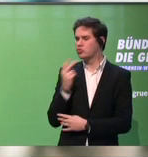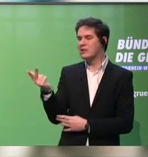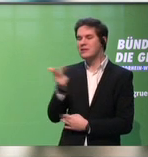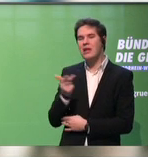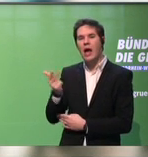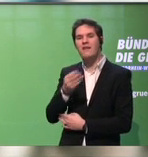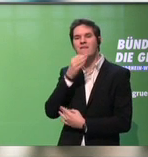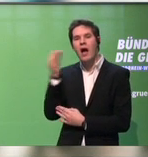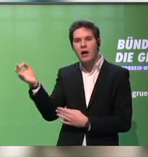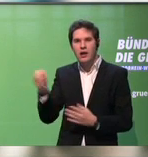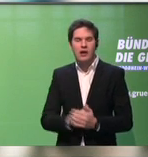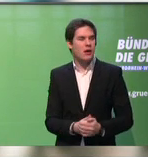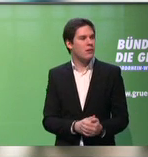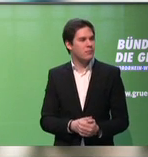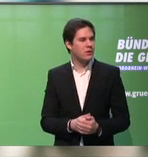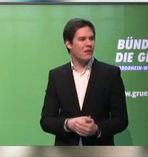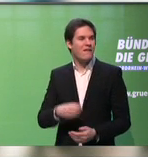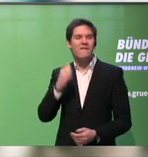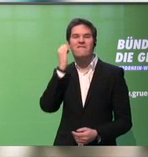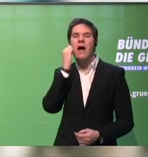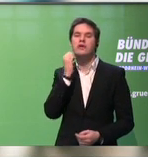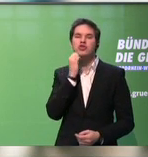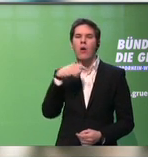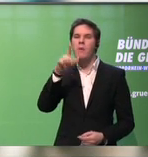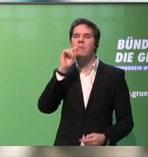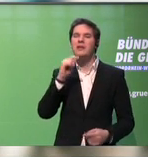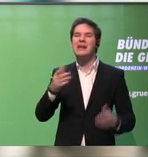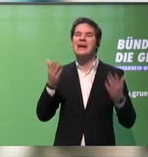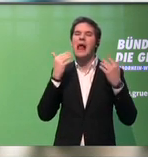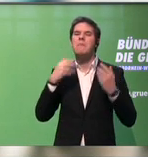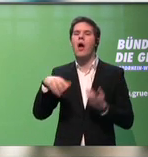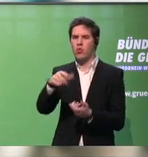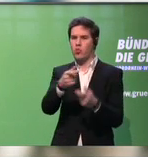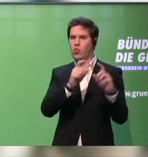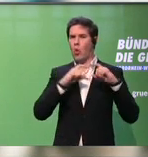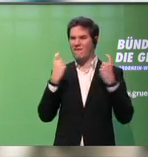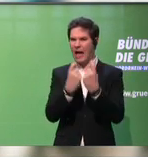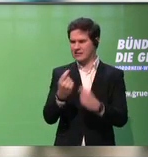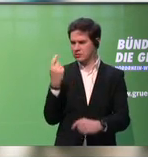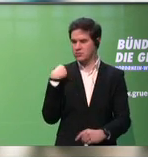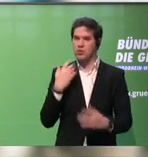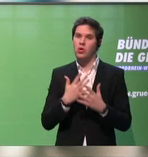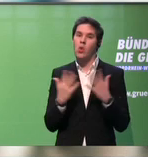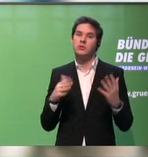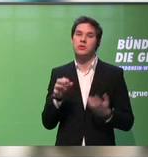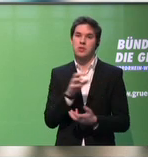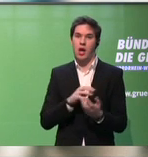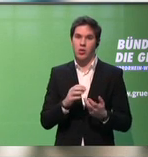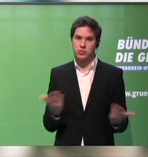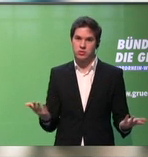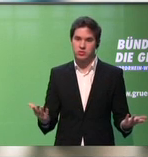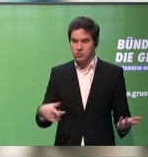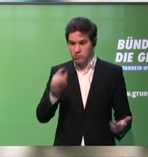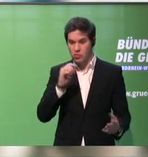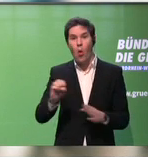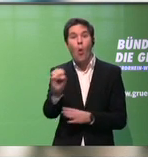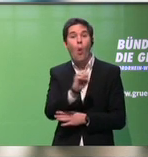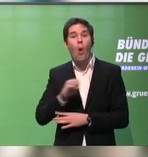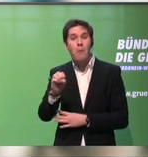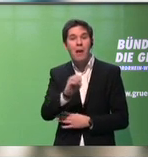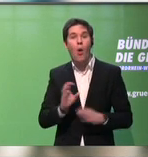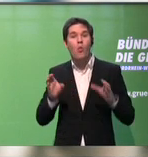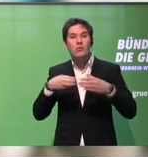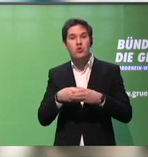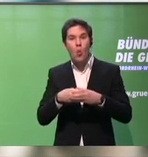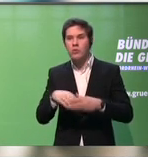Warschau. Also die Klimakonferenz in Warschau war ja ein ziemliches Desaster. Es hat sich gezeigt, dass die Europäische Union eigentlich ihre Vorreiterrolle beim